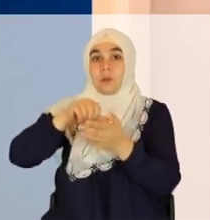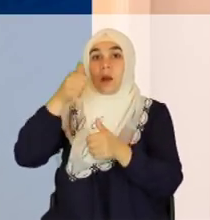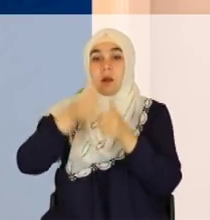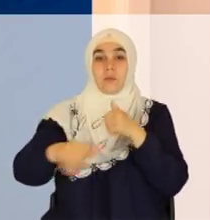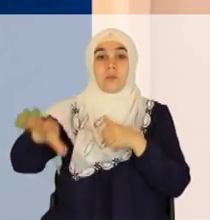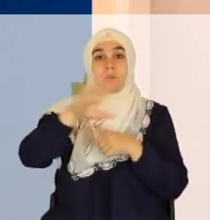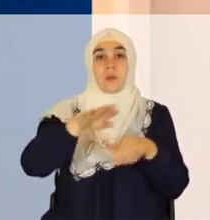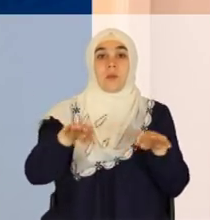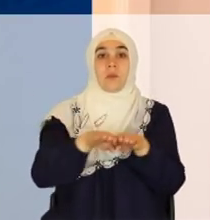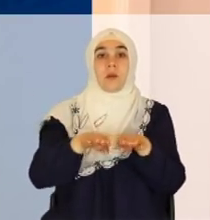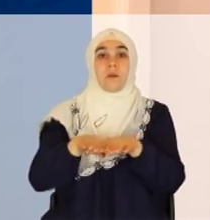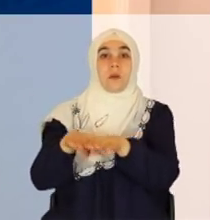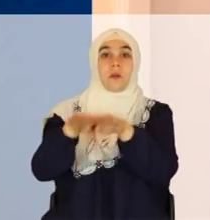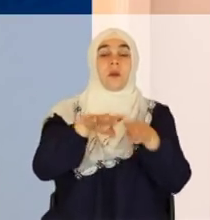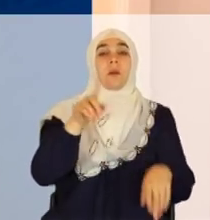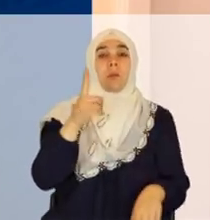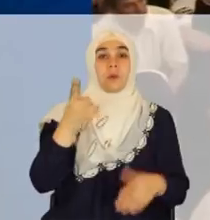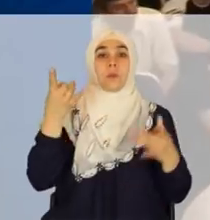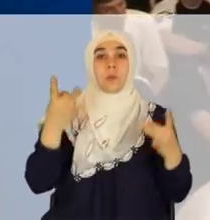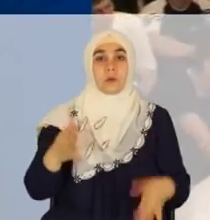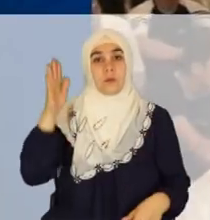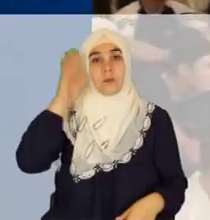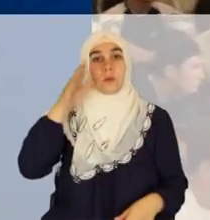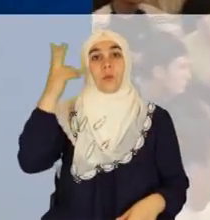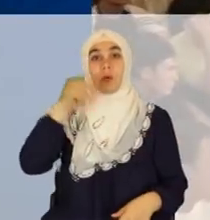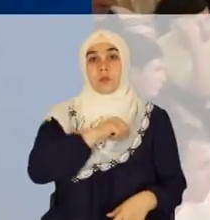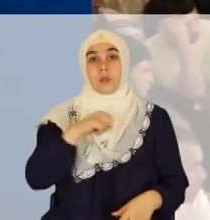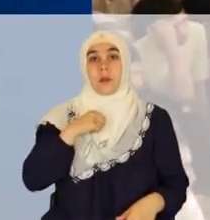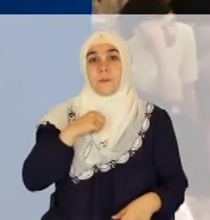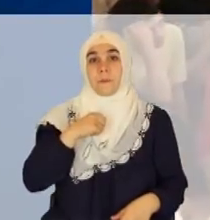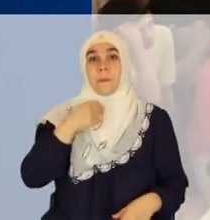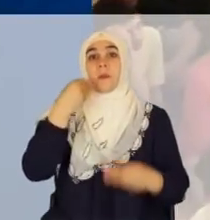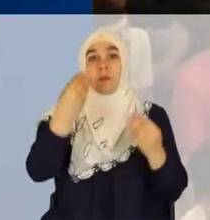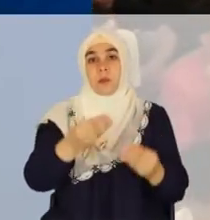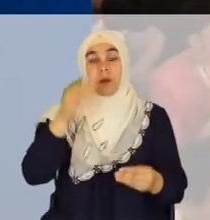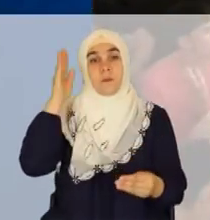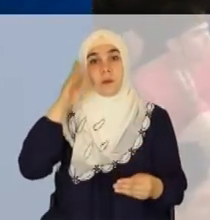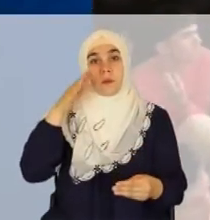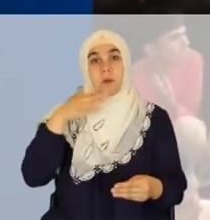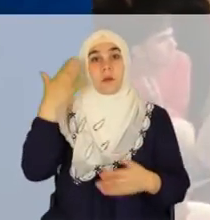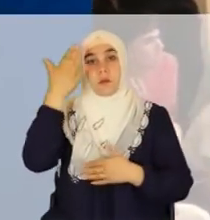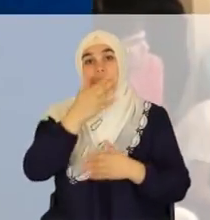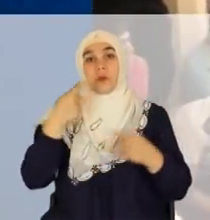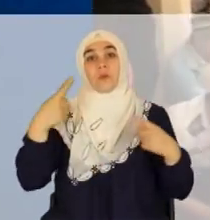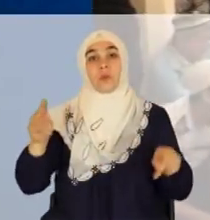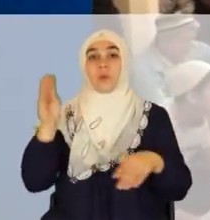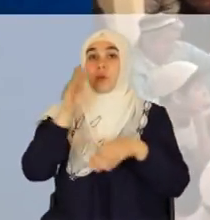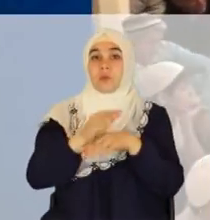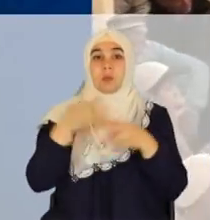hemmeti. Şunun için tabii haldeki Allah özü verilen suğuna kısır, koşunca